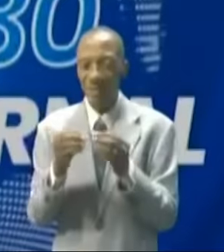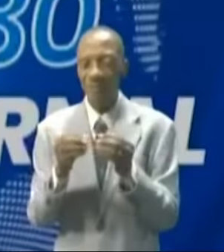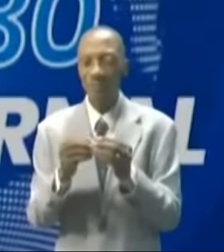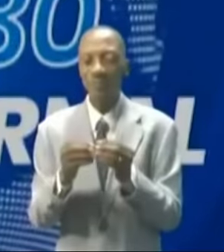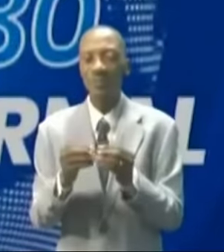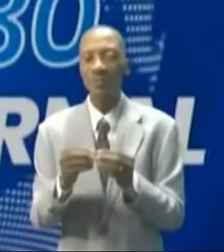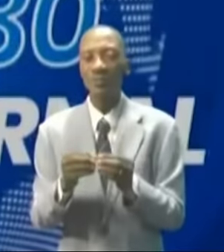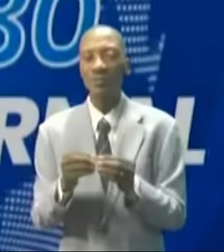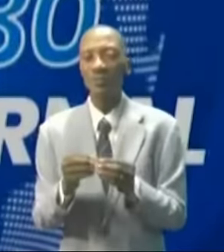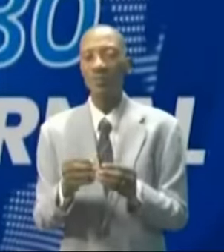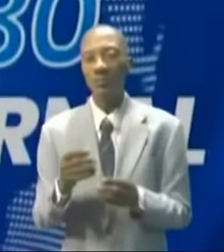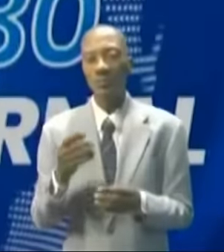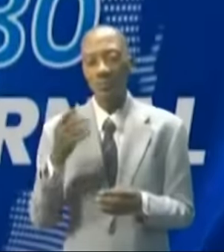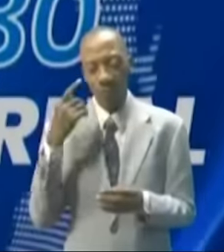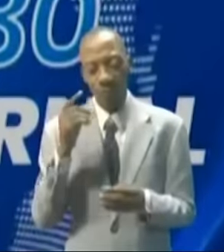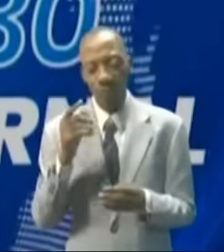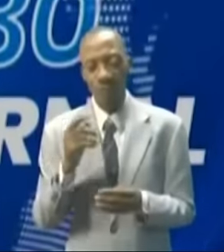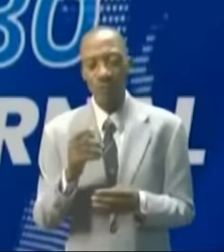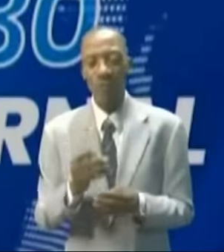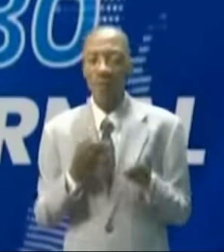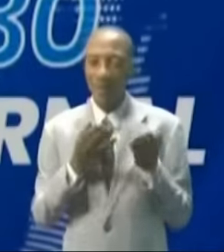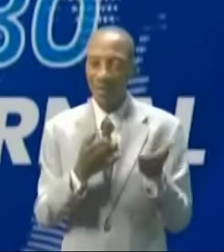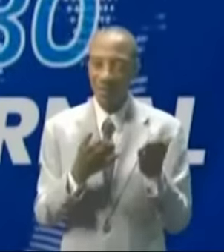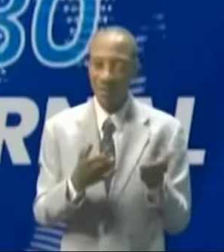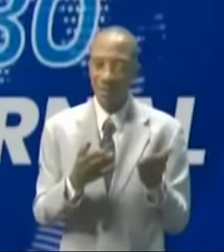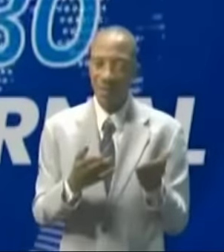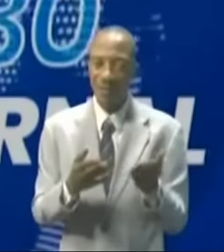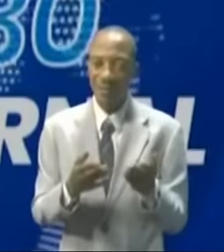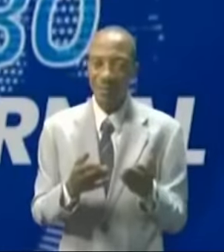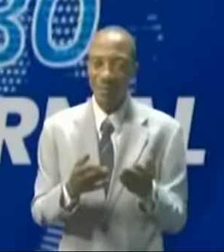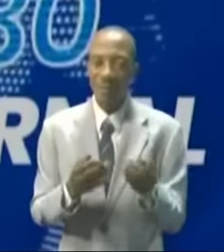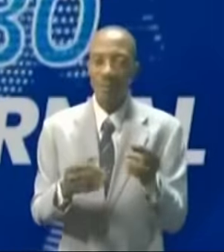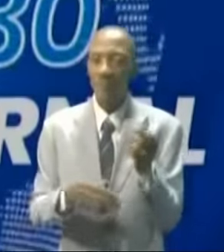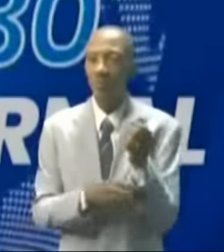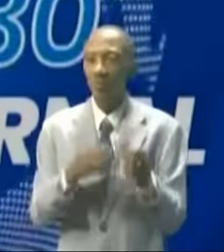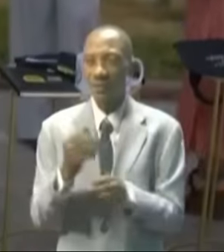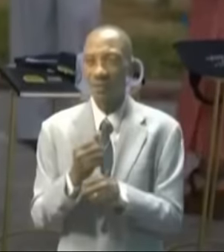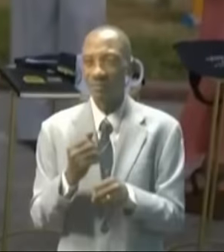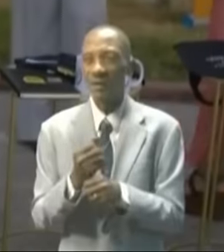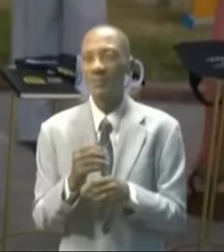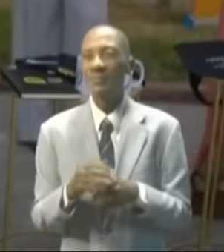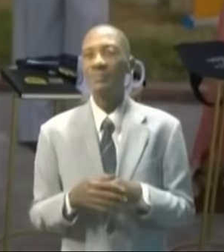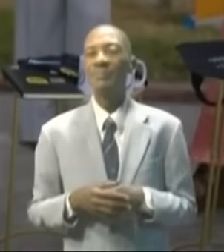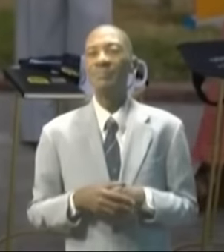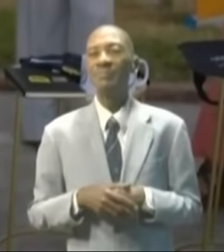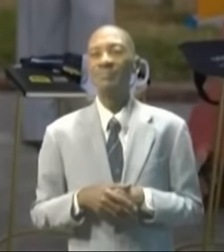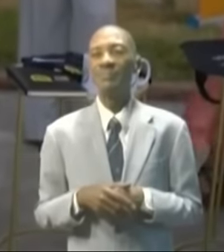par la Fondation. Naïcha Kiala a signé ce reportage.